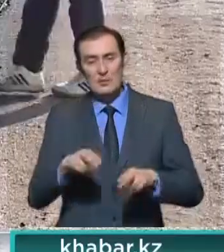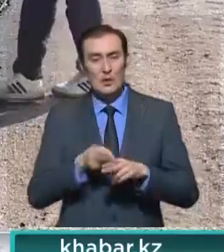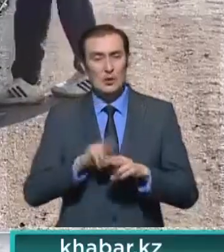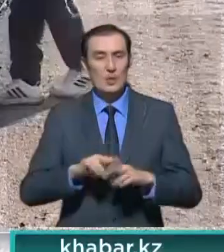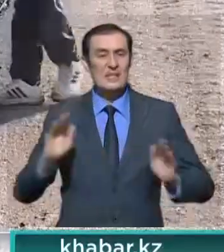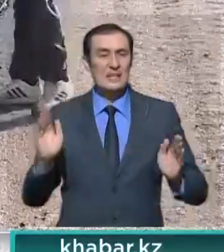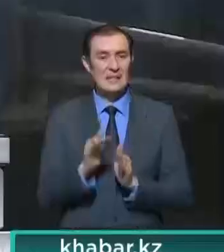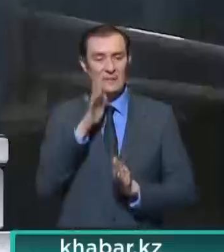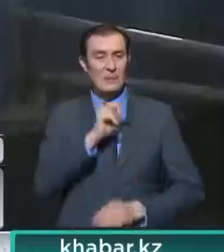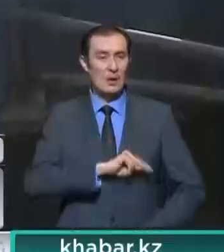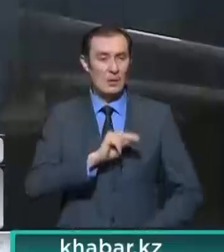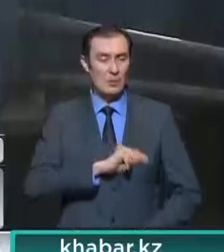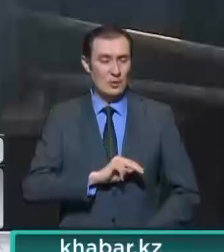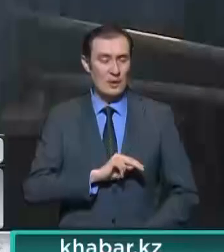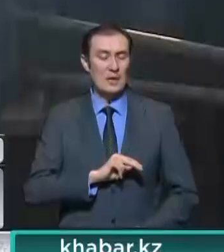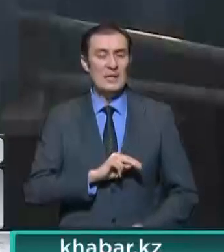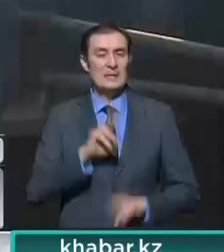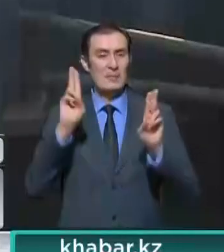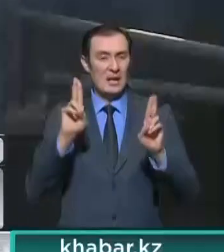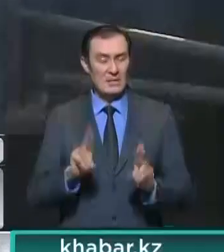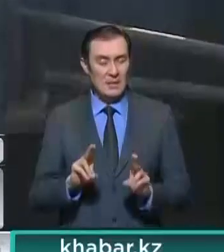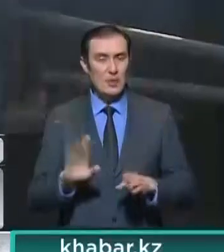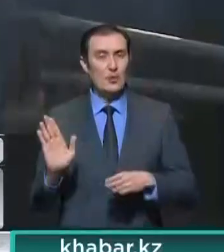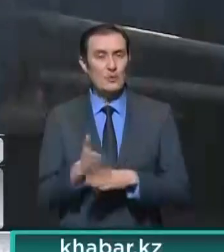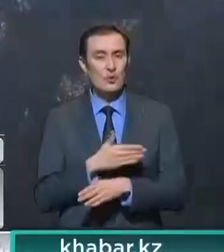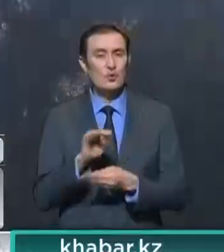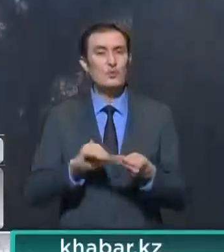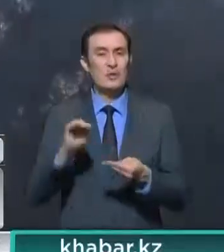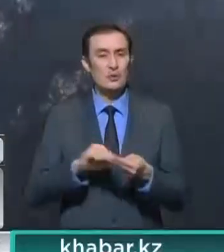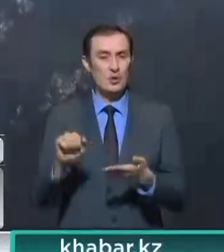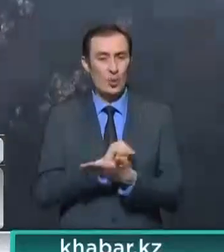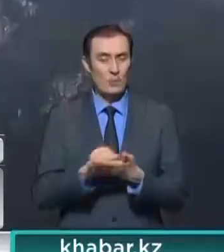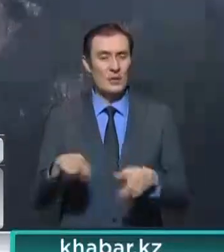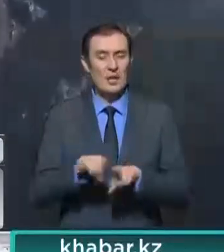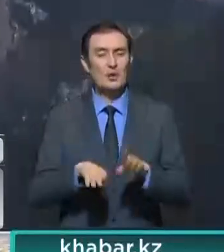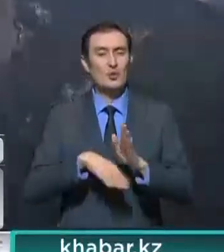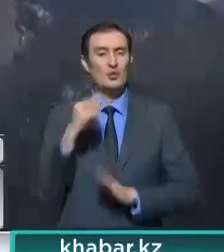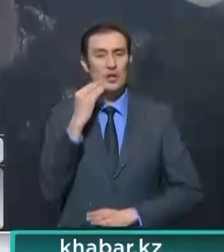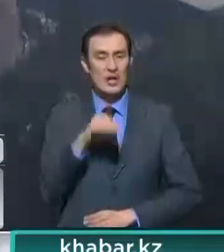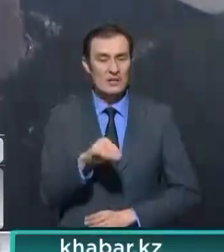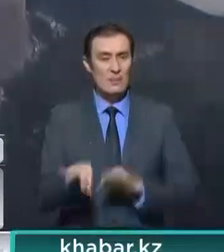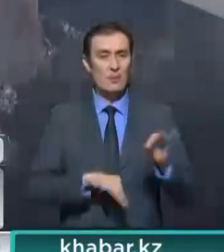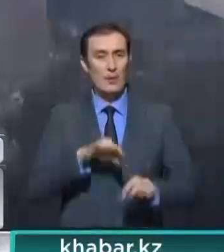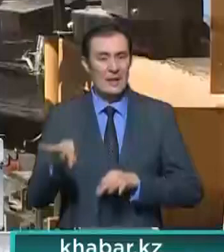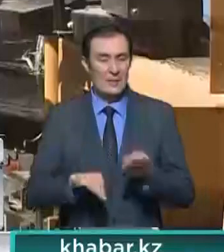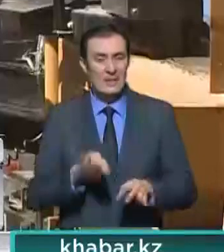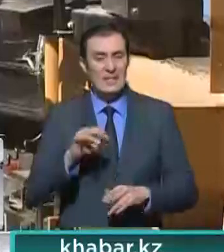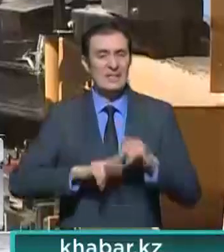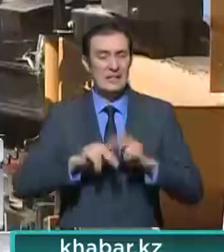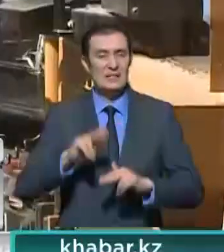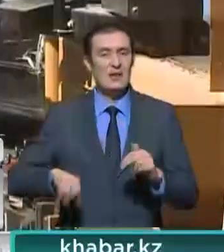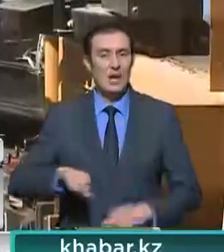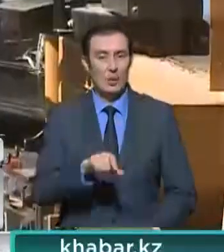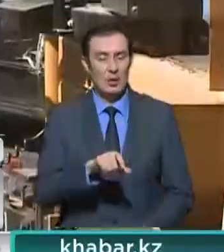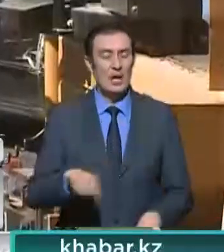сократит время работы с отраслевыми правилами, уберет дублирующие документы, а также улучшит качество проектирования и строительства